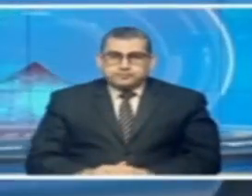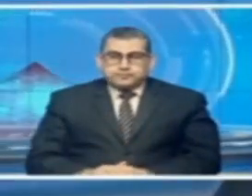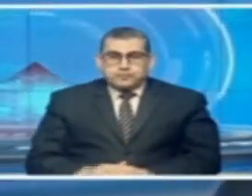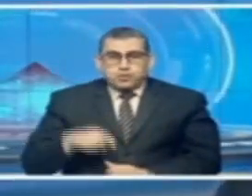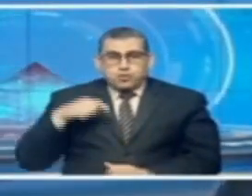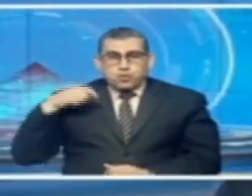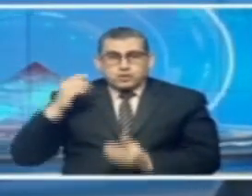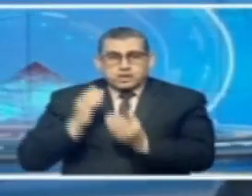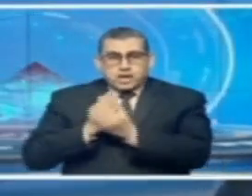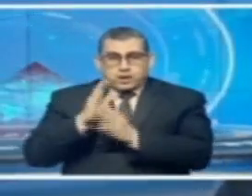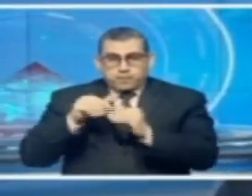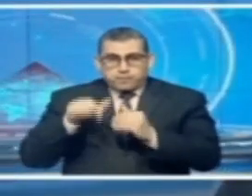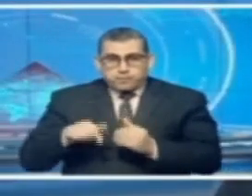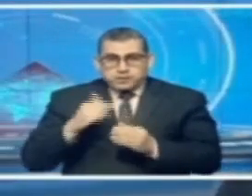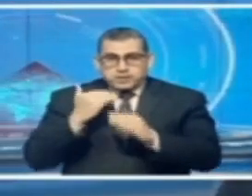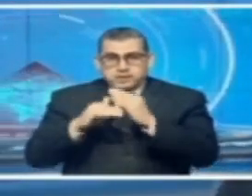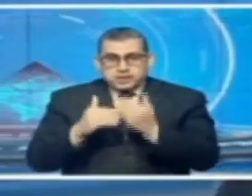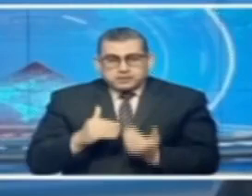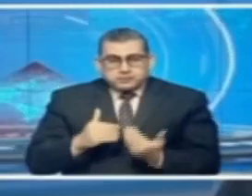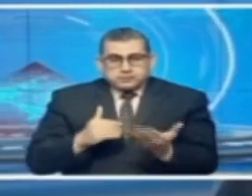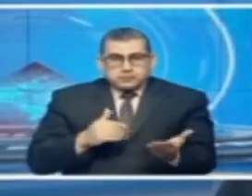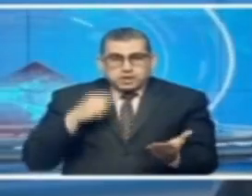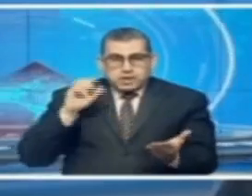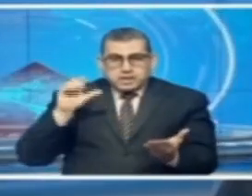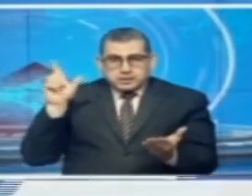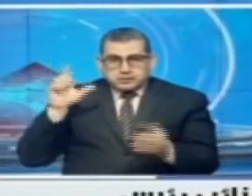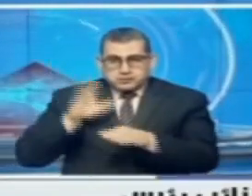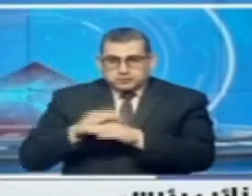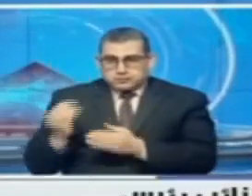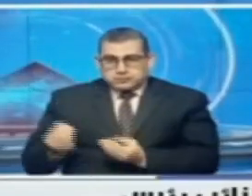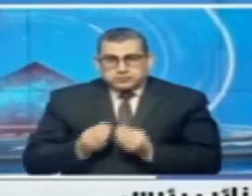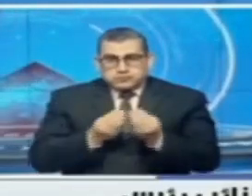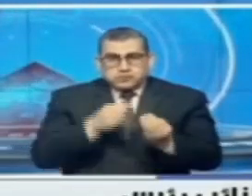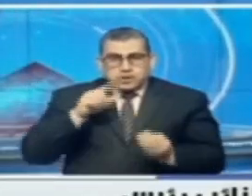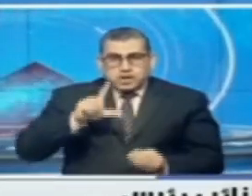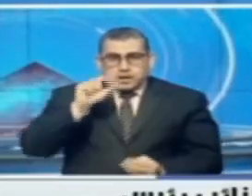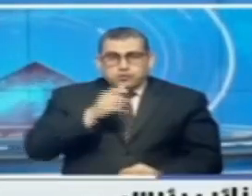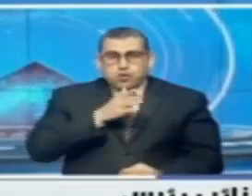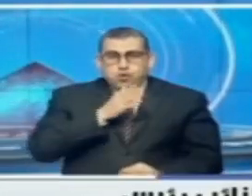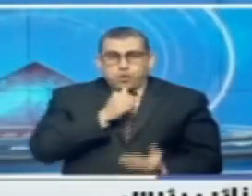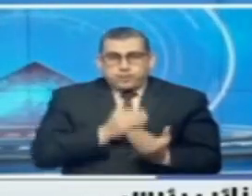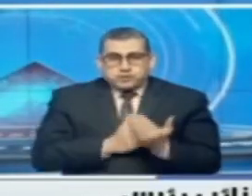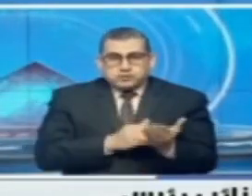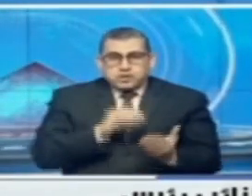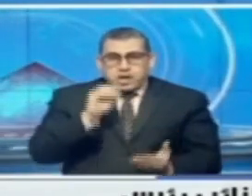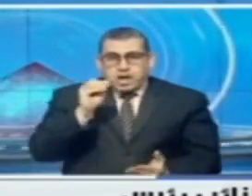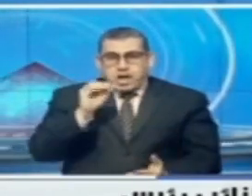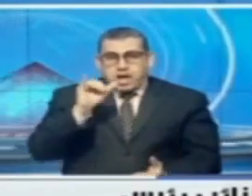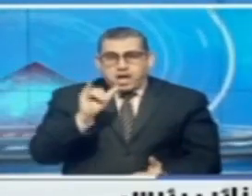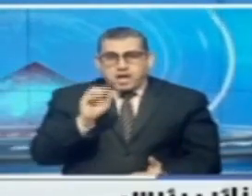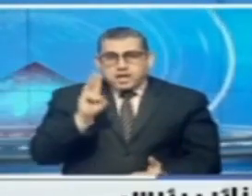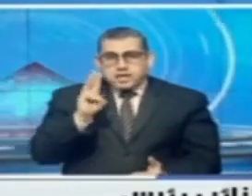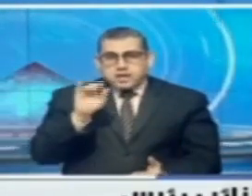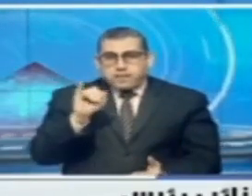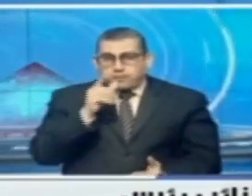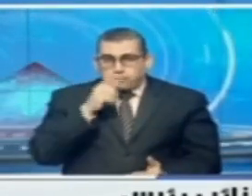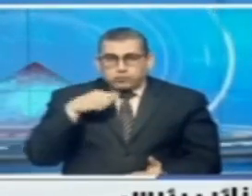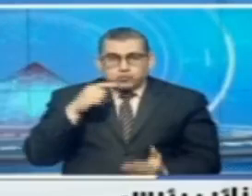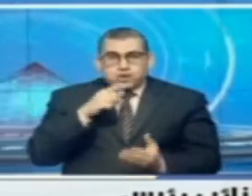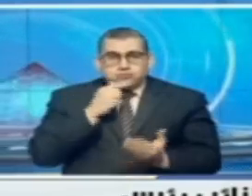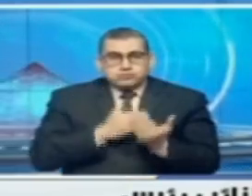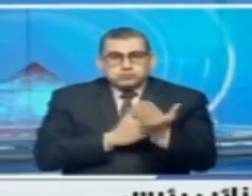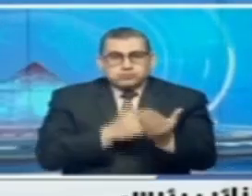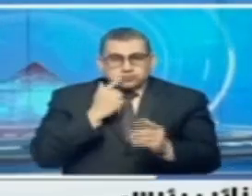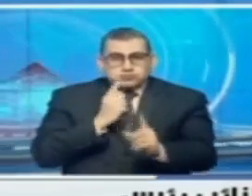سلم وزير الخارجية سامح شكري رسالة من الرئيس عبد الفتاح السيسي إلى سلطان عمان السلطان هيثم بن طارق، وذلك